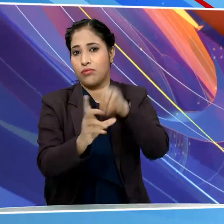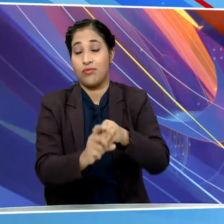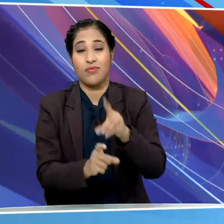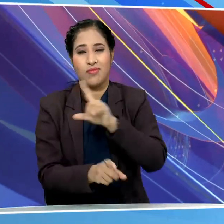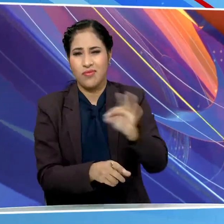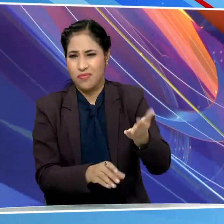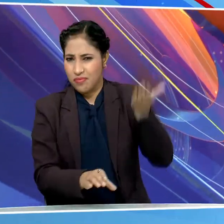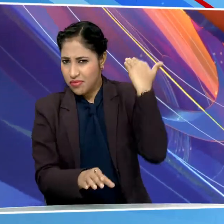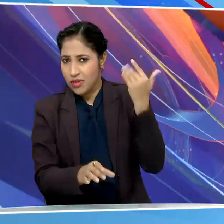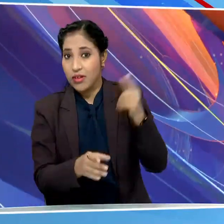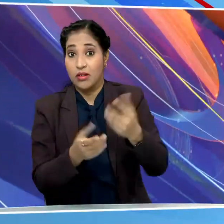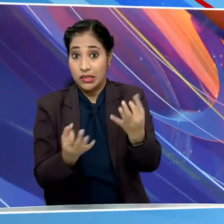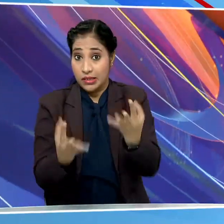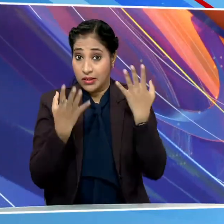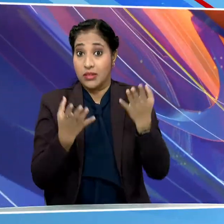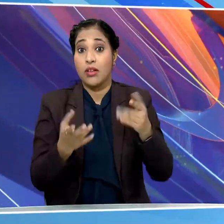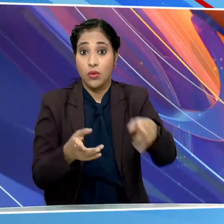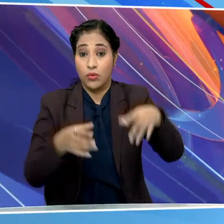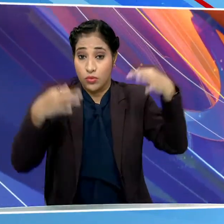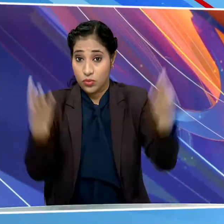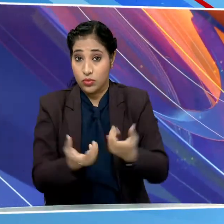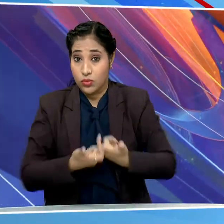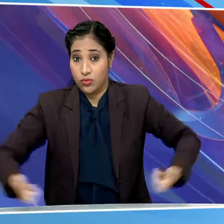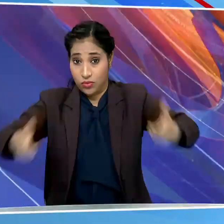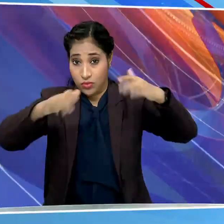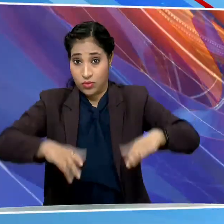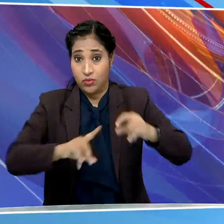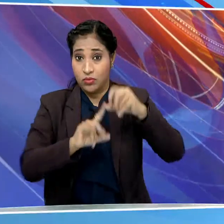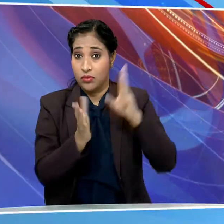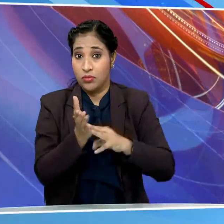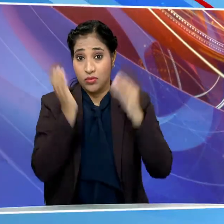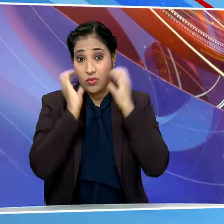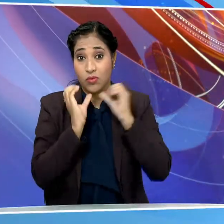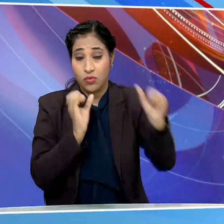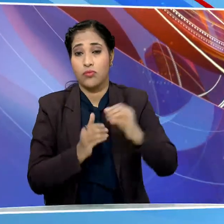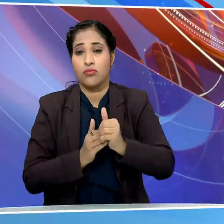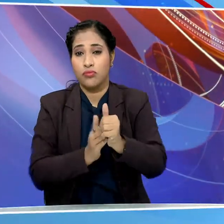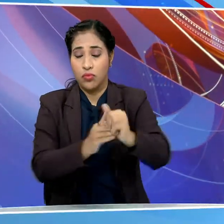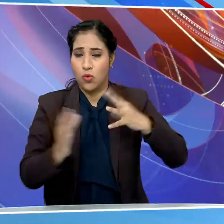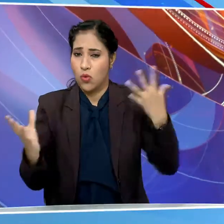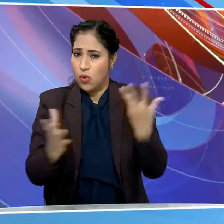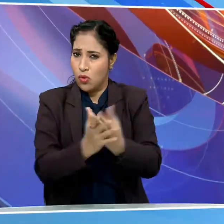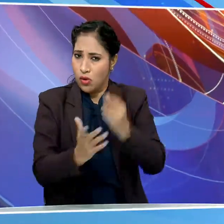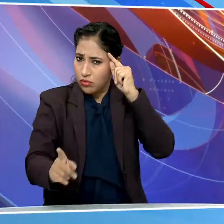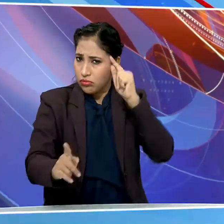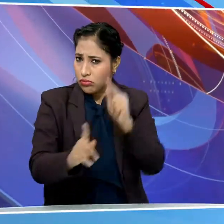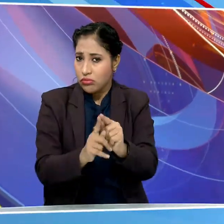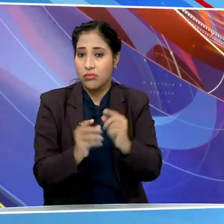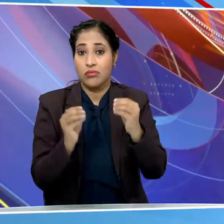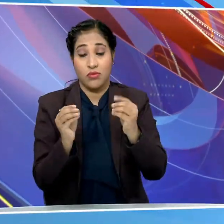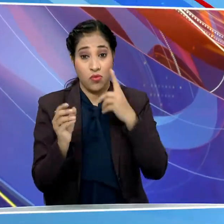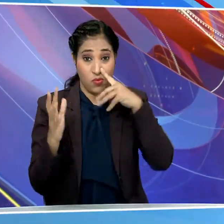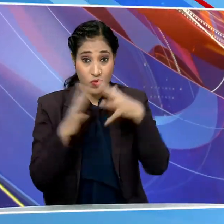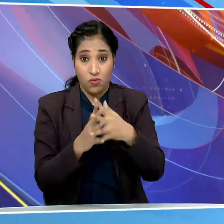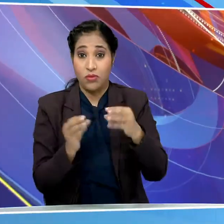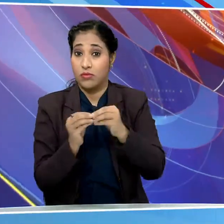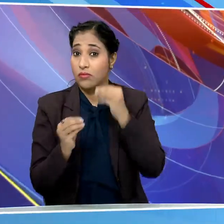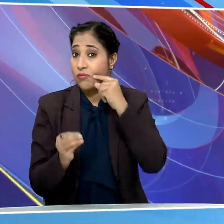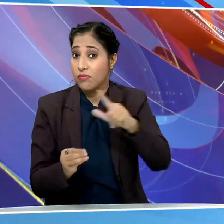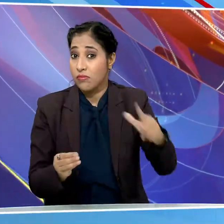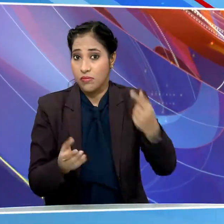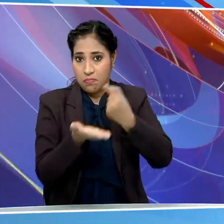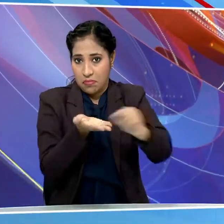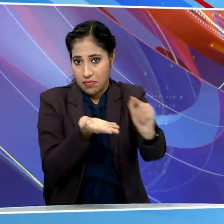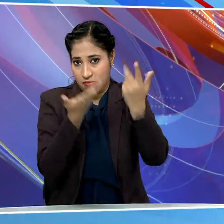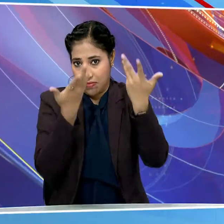बीते सप्ताह ही विशेष सत्र में नई संसद में प्रधानमंत्री के नेतृत्व में सर्वसम्मति से महिला आरक्षण विधेयक पारित हुआ